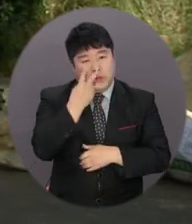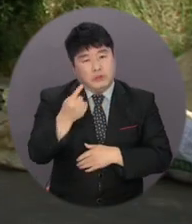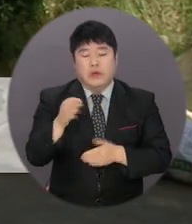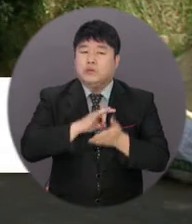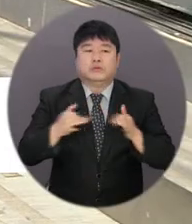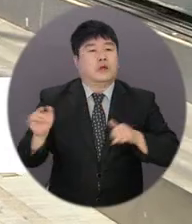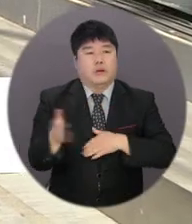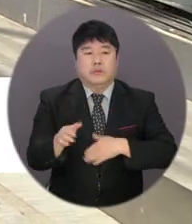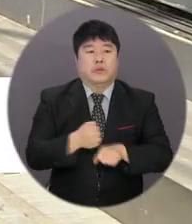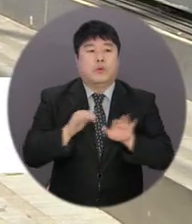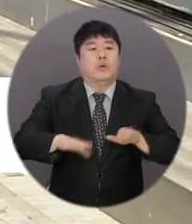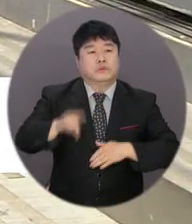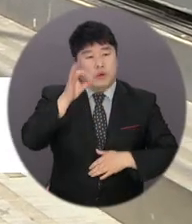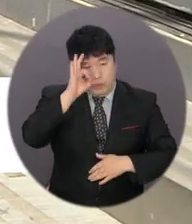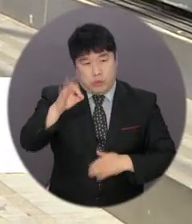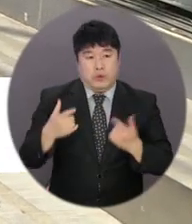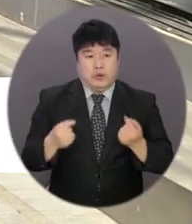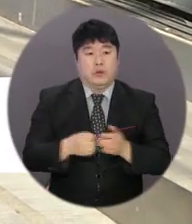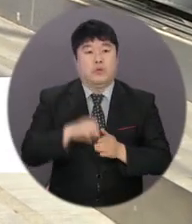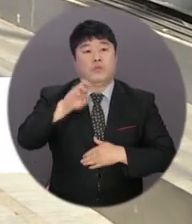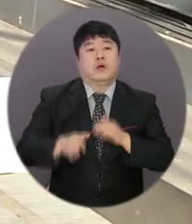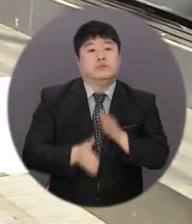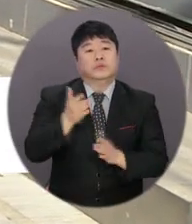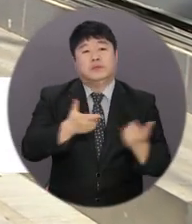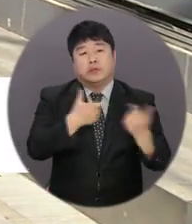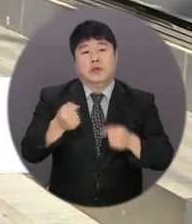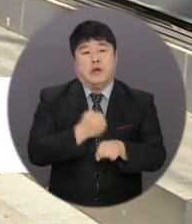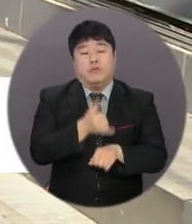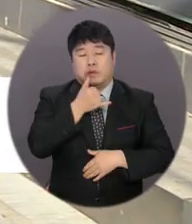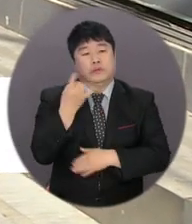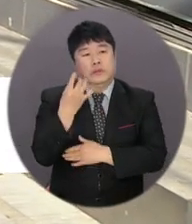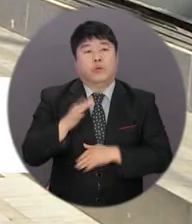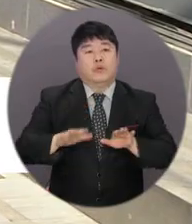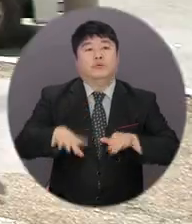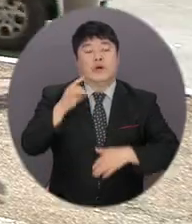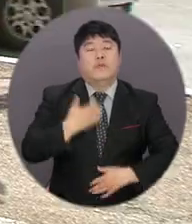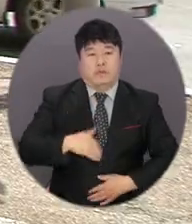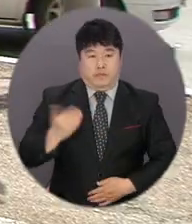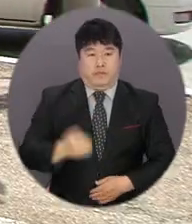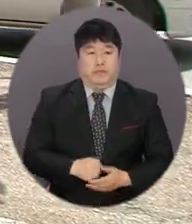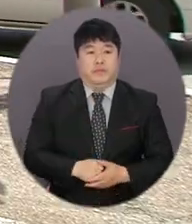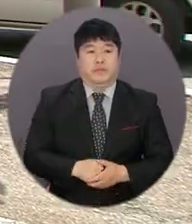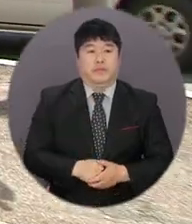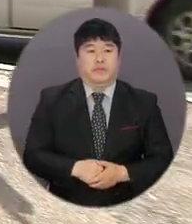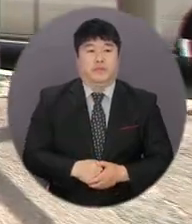오늘 처음 본 것 같아요. 네. 광주시에서 이런 거 하고 있는 것 자체를? 네, 오늘 처음 알았어요.